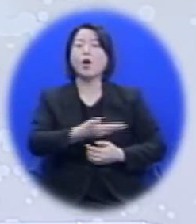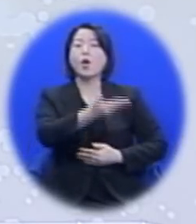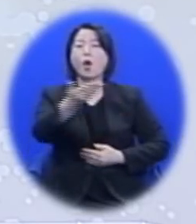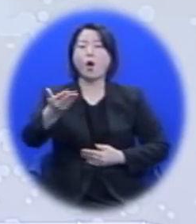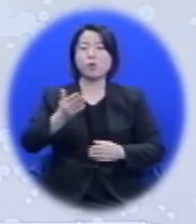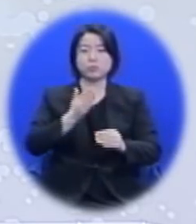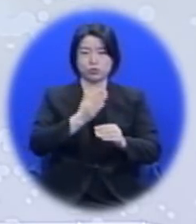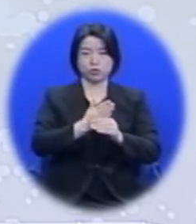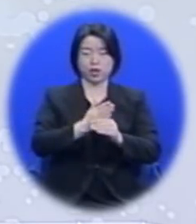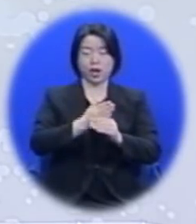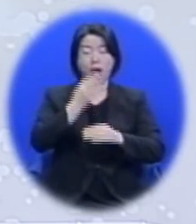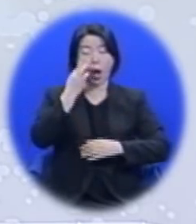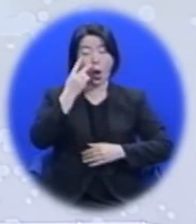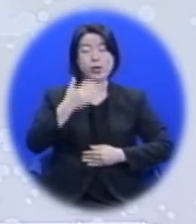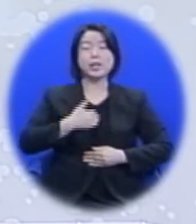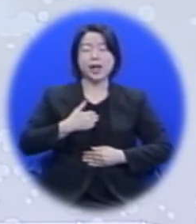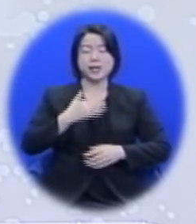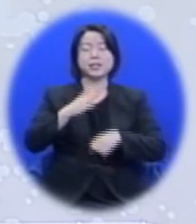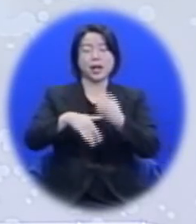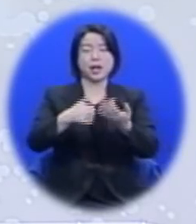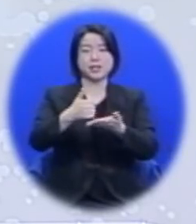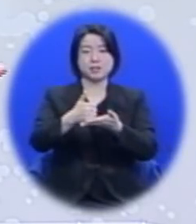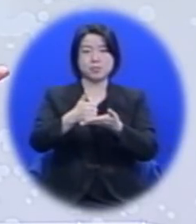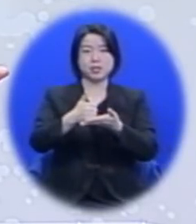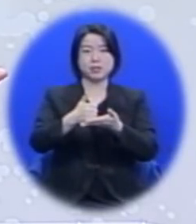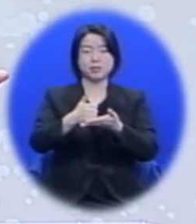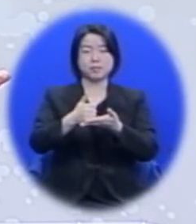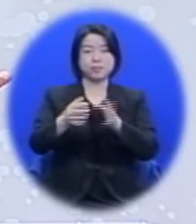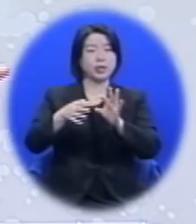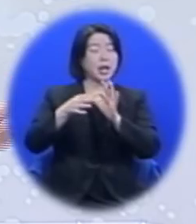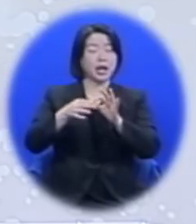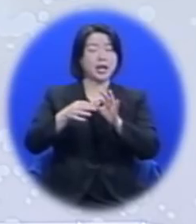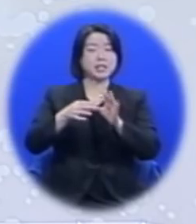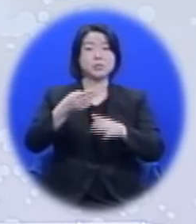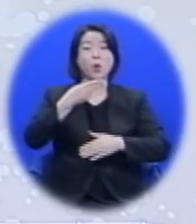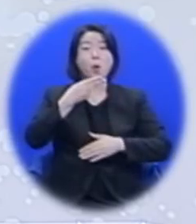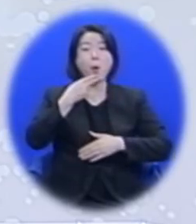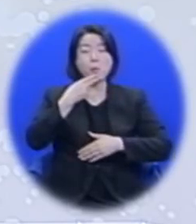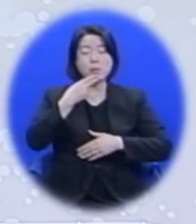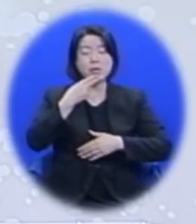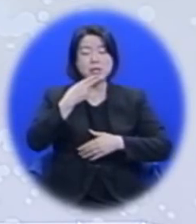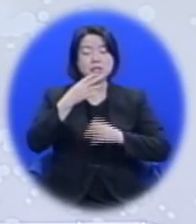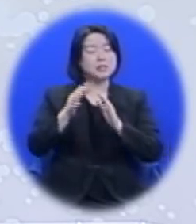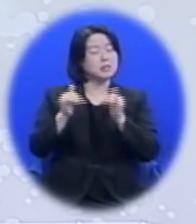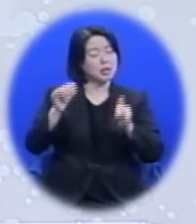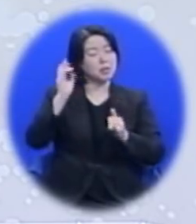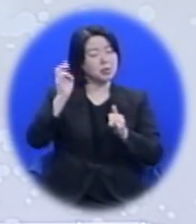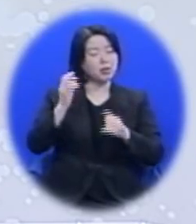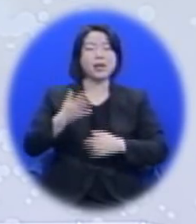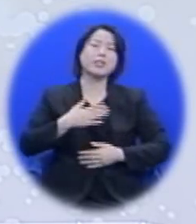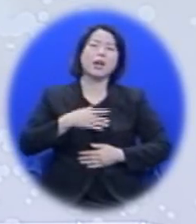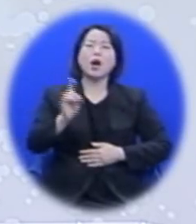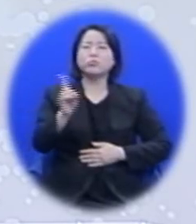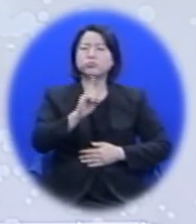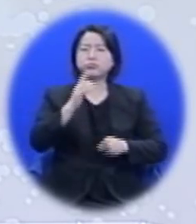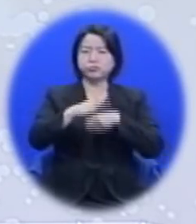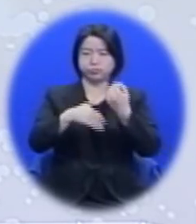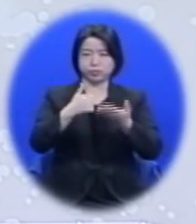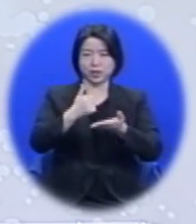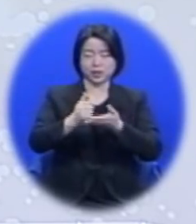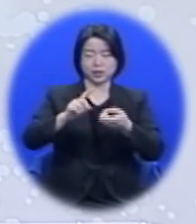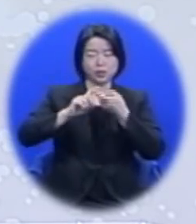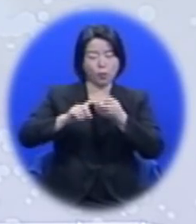혹시 나는 하나님이 별로 관심 가지지 않는 사람일 거야, 내가 무슨 하나님의